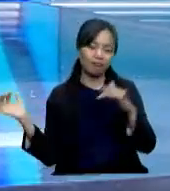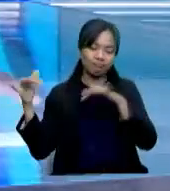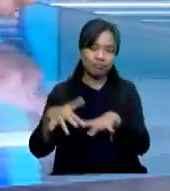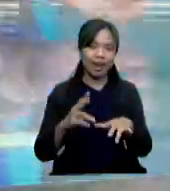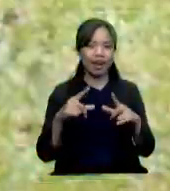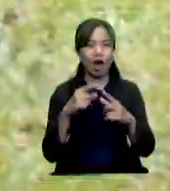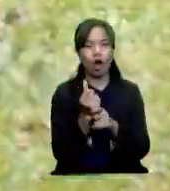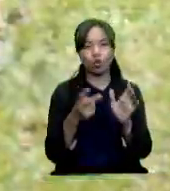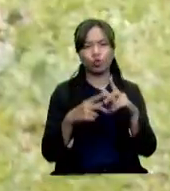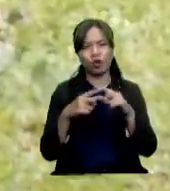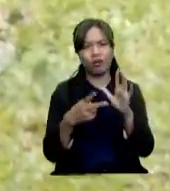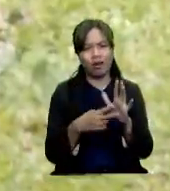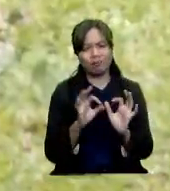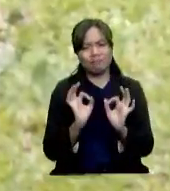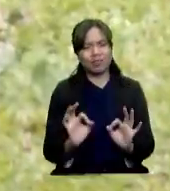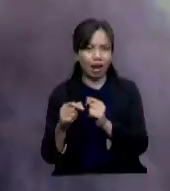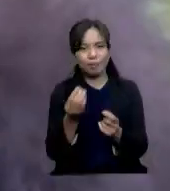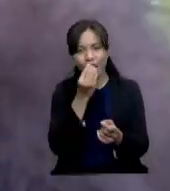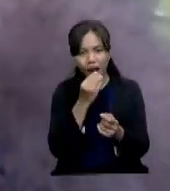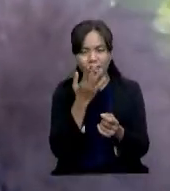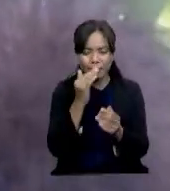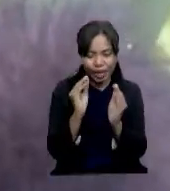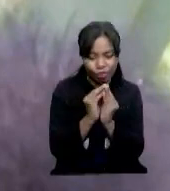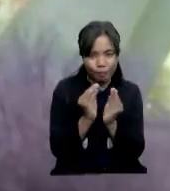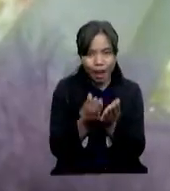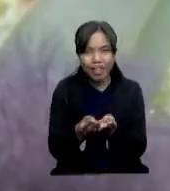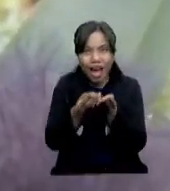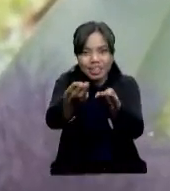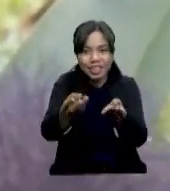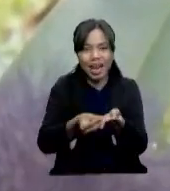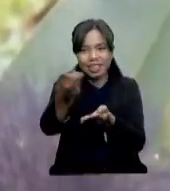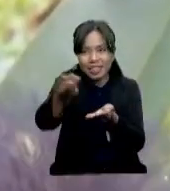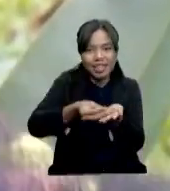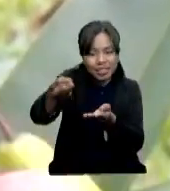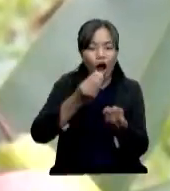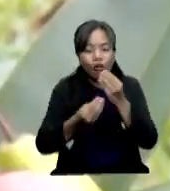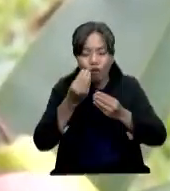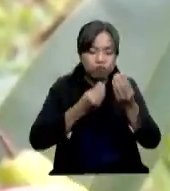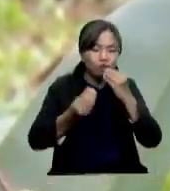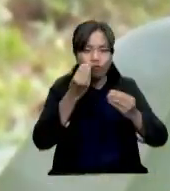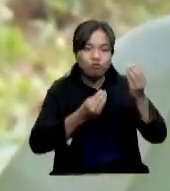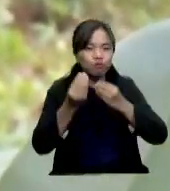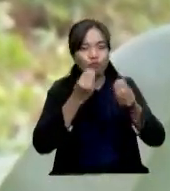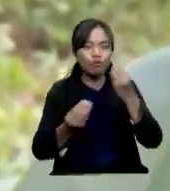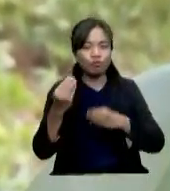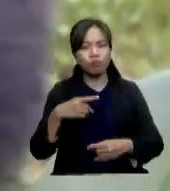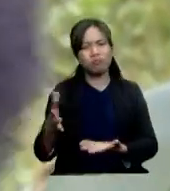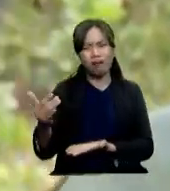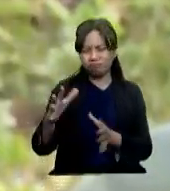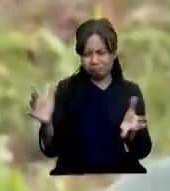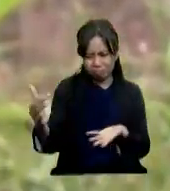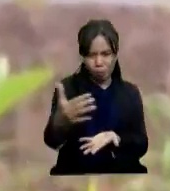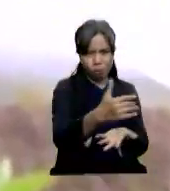uniknya ini karena bertepatan dengan lebaranmu dibungkus dengan tempat seperti ketupat lalu diberikan kepada